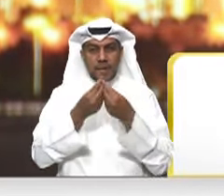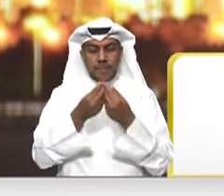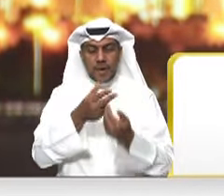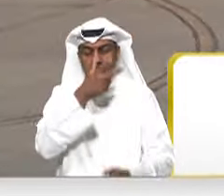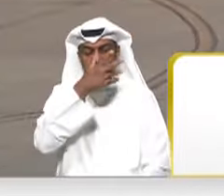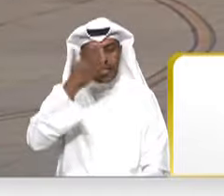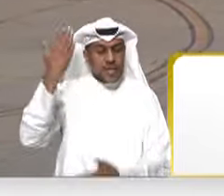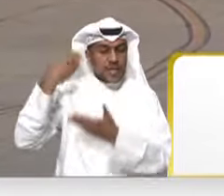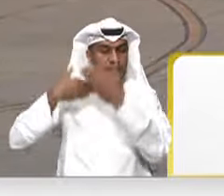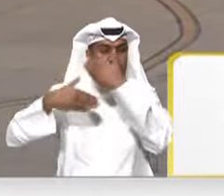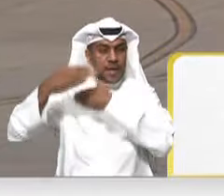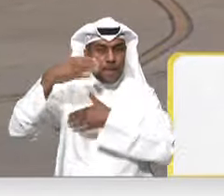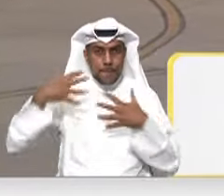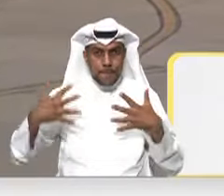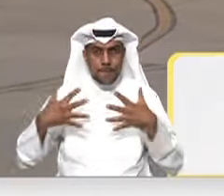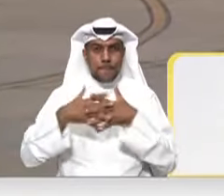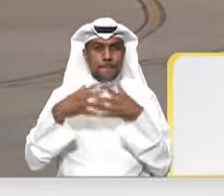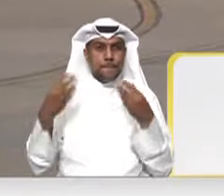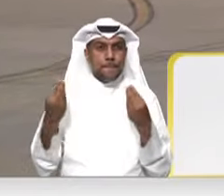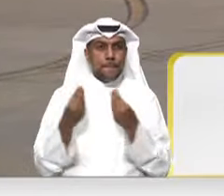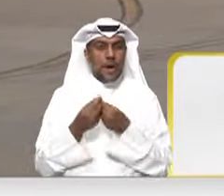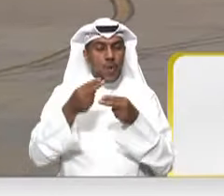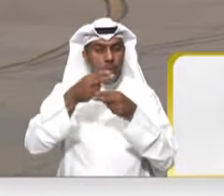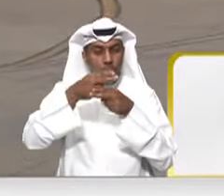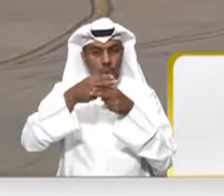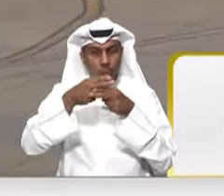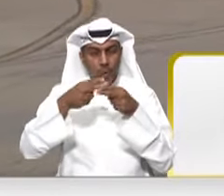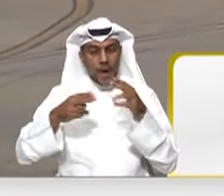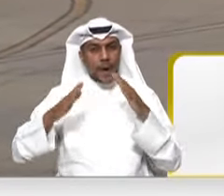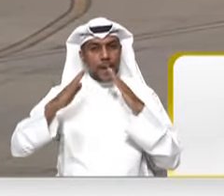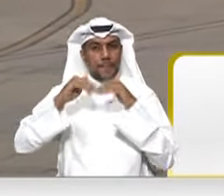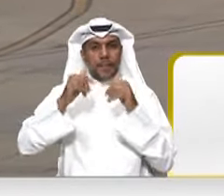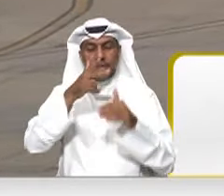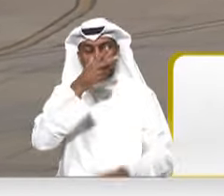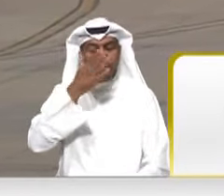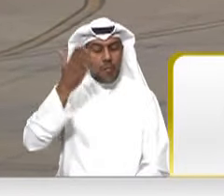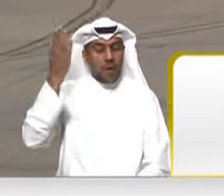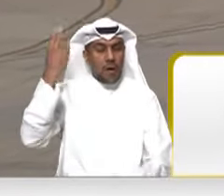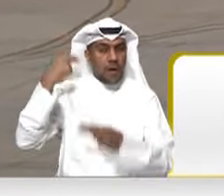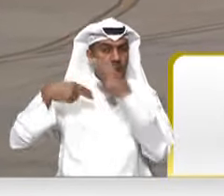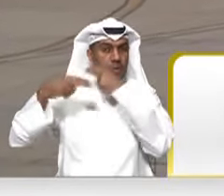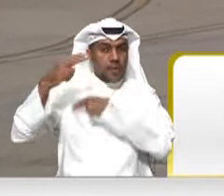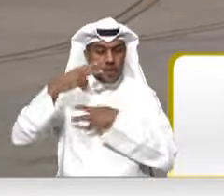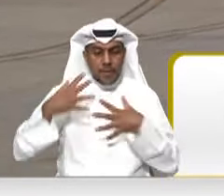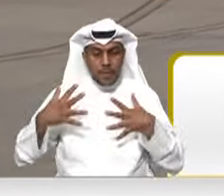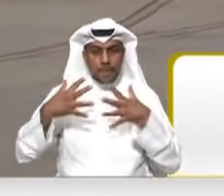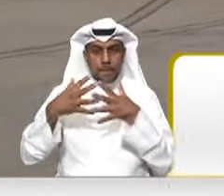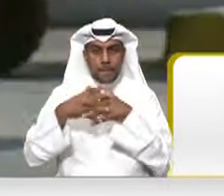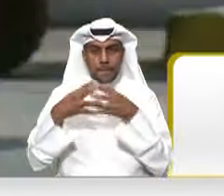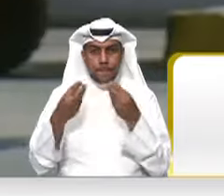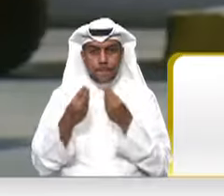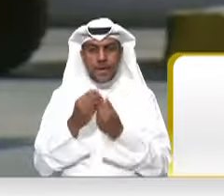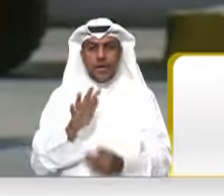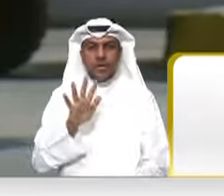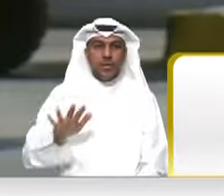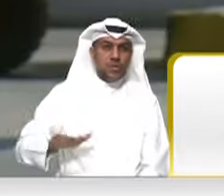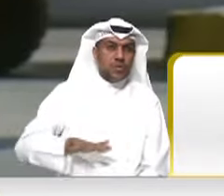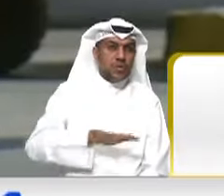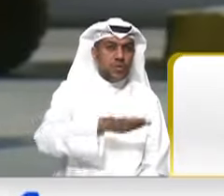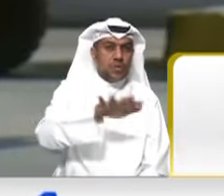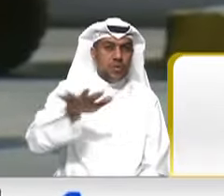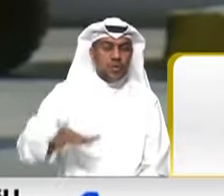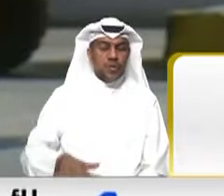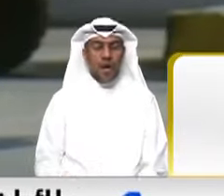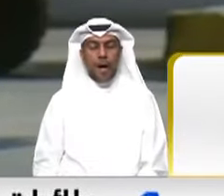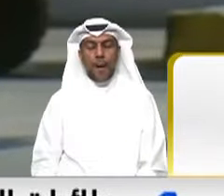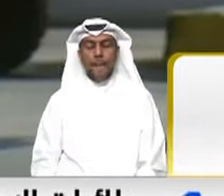الراسخة والثنائية الوثيقة بين دولة الكويت وجمهورية مصر العربية وشعبيهما الشقيقين،